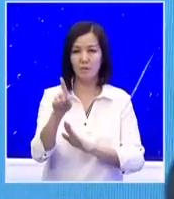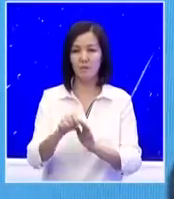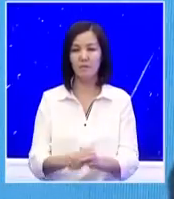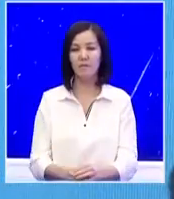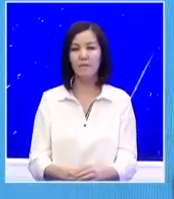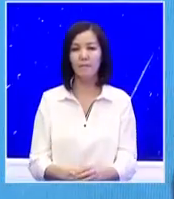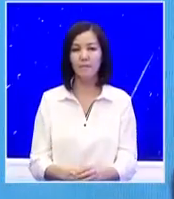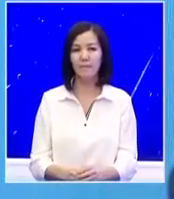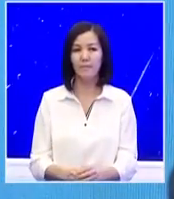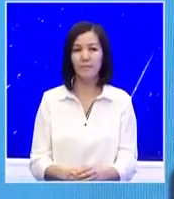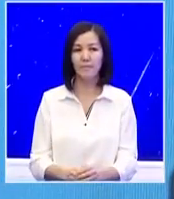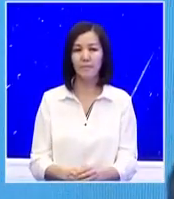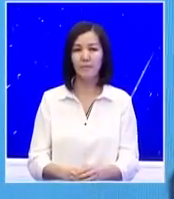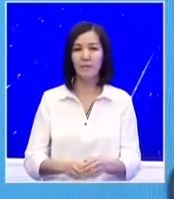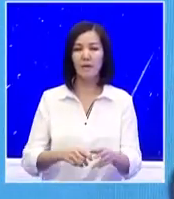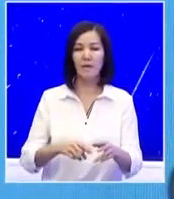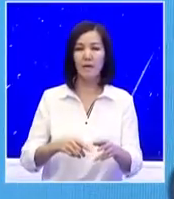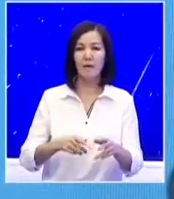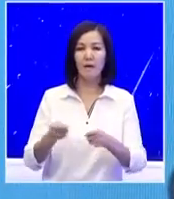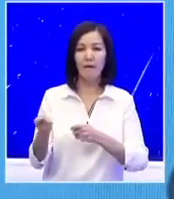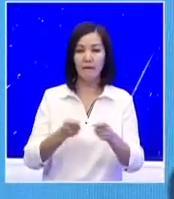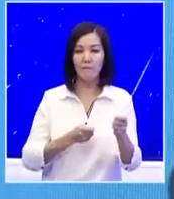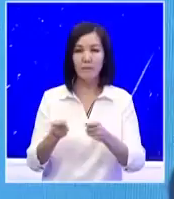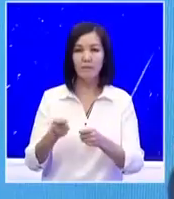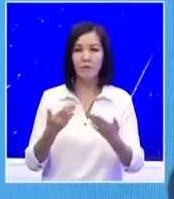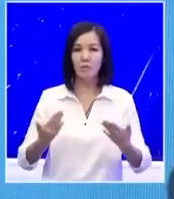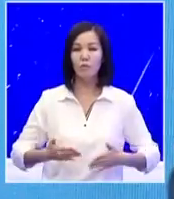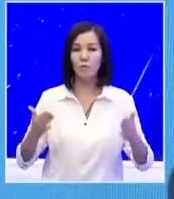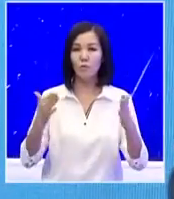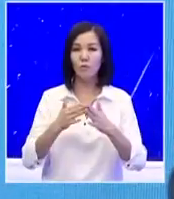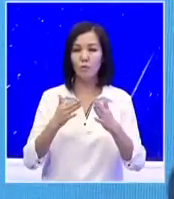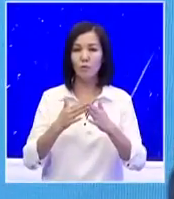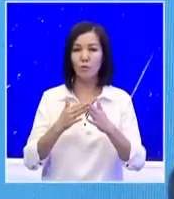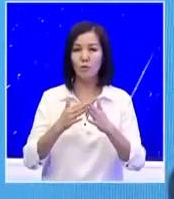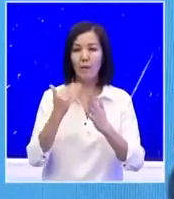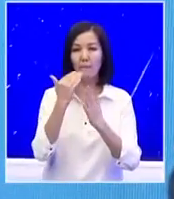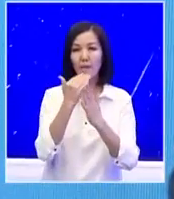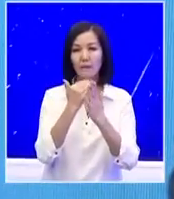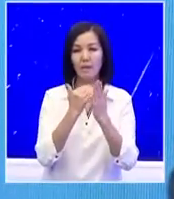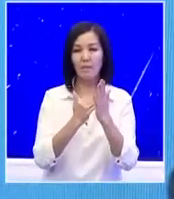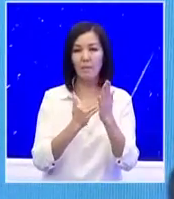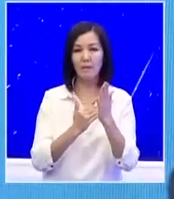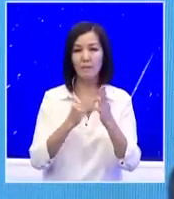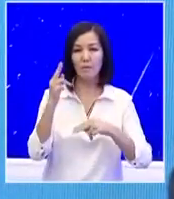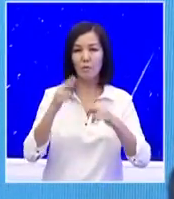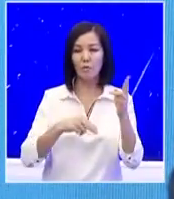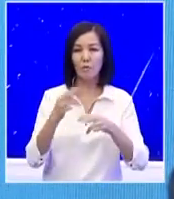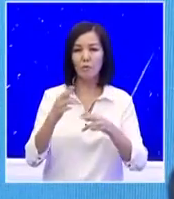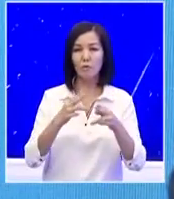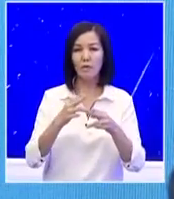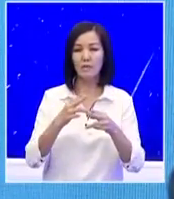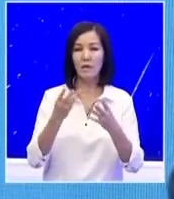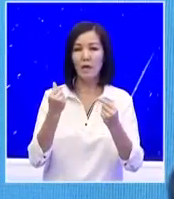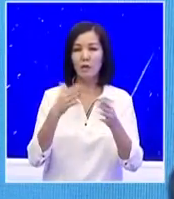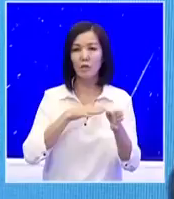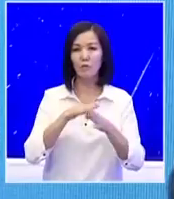индустрия министрлігі мен әкімдіктер жоспарлаған тұрғын үй көлемін тапсыруды және бөлінген қаражат толық игеруді